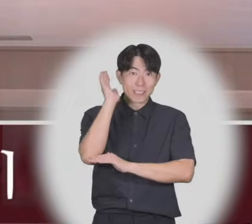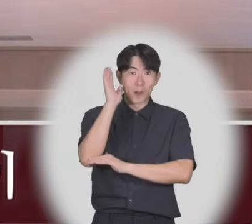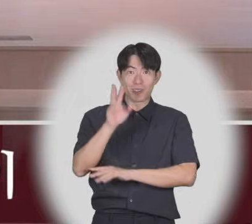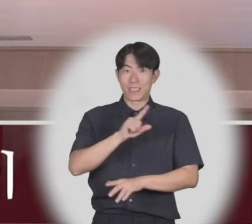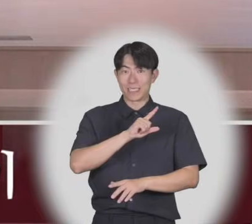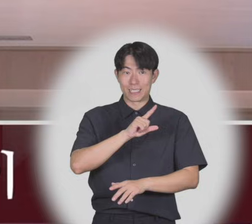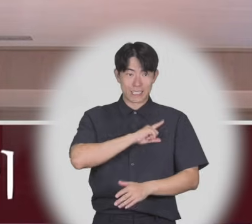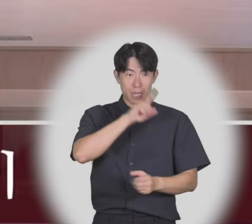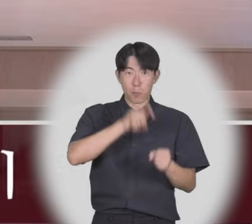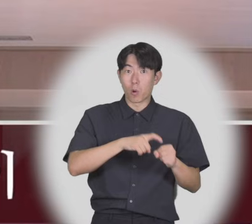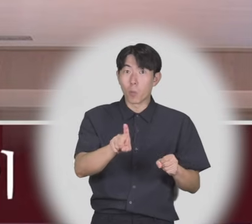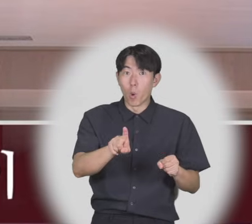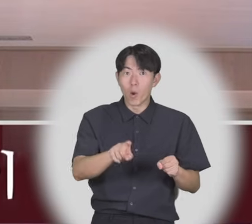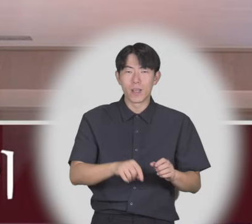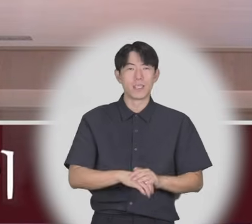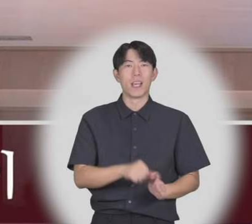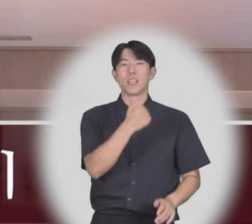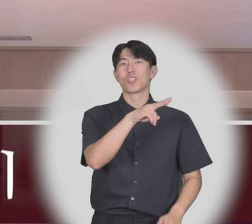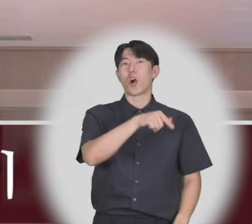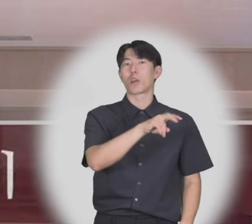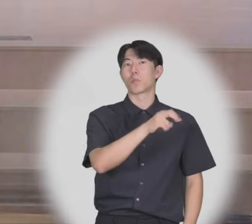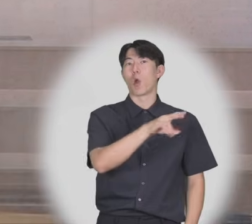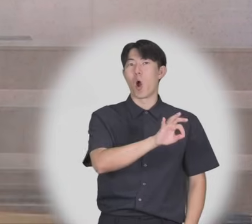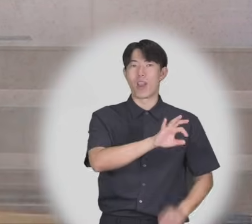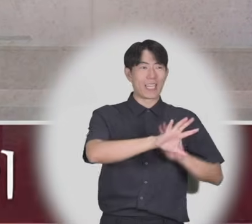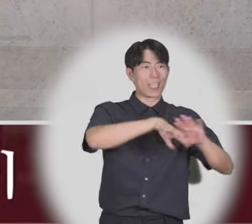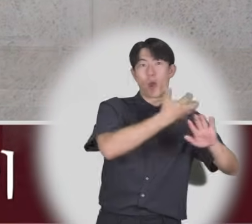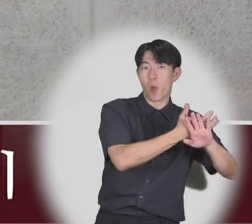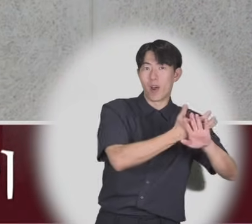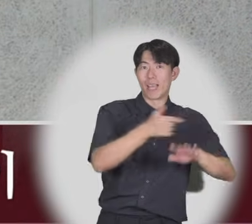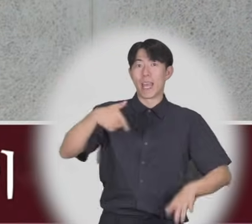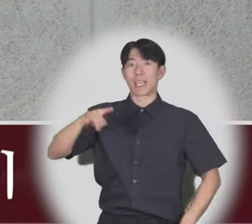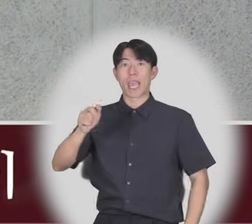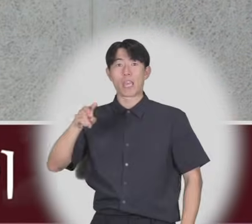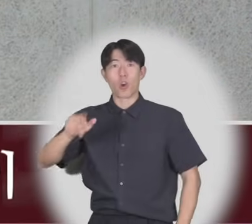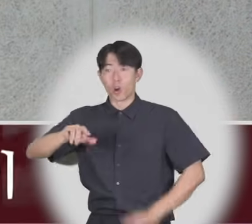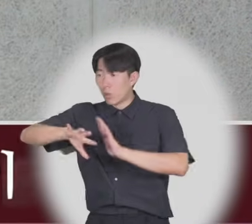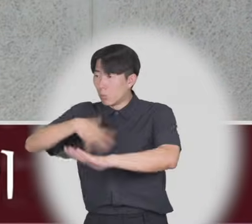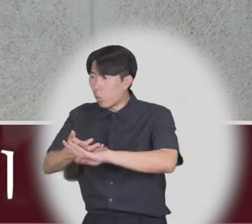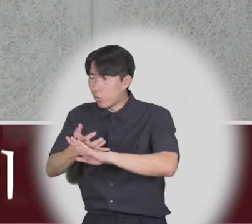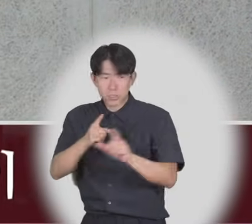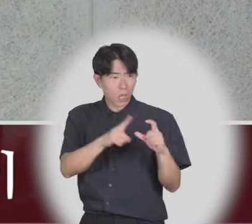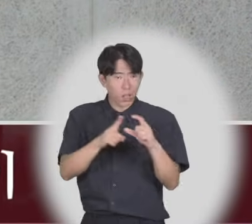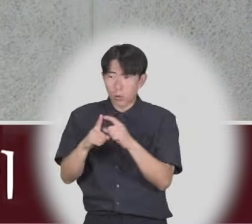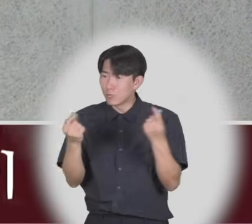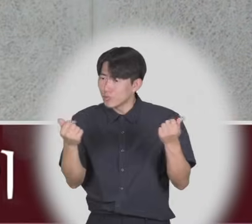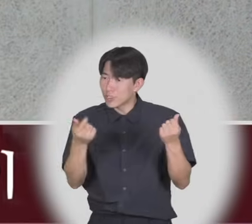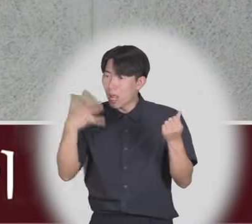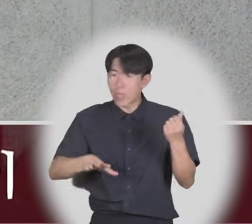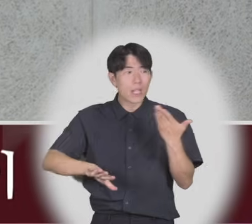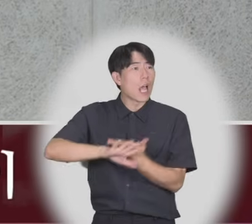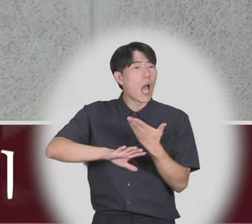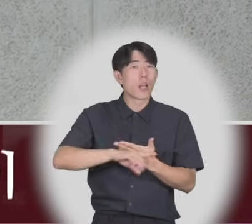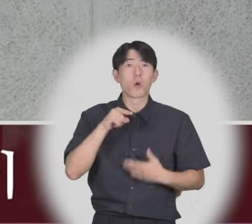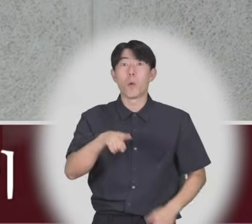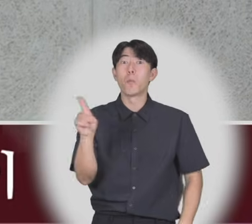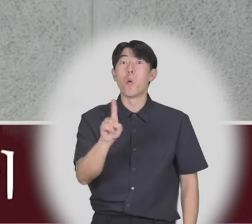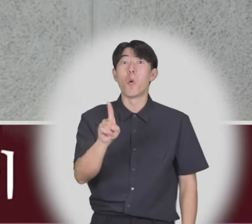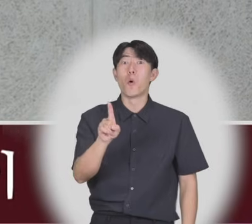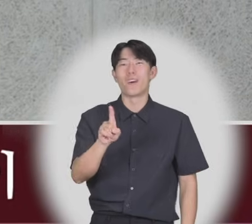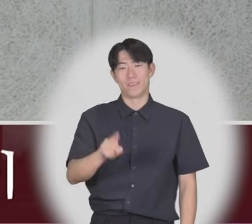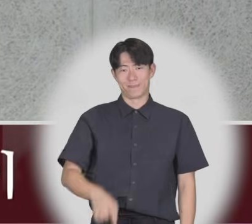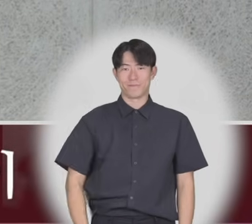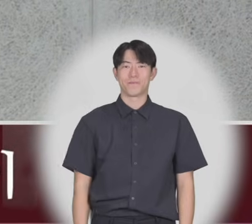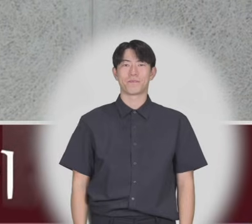혁명과 개혁의 차이, 그렇게 제목을 붙여봤어요. 마음에 드시나요? 별로 마음에 안 드시나 봐요.